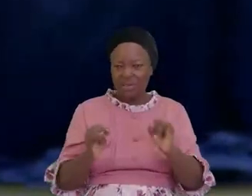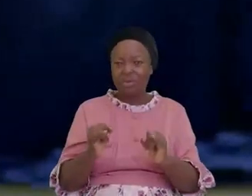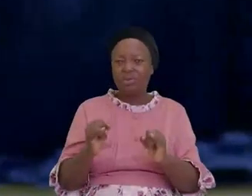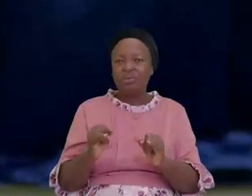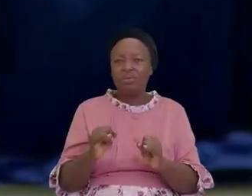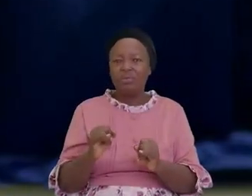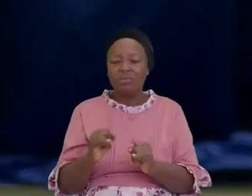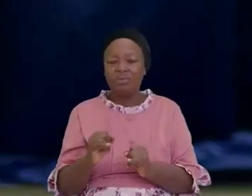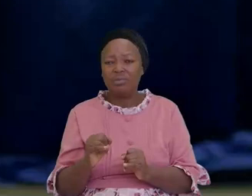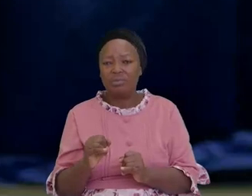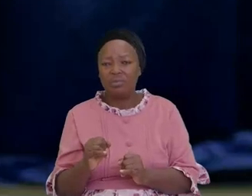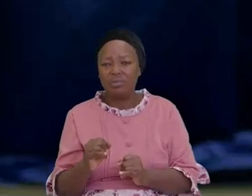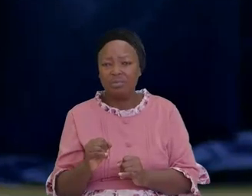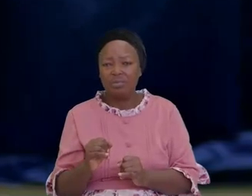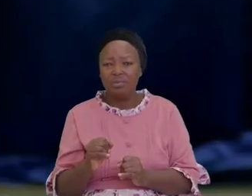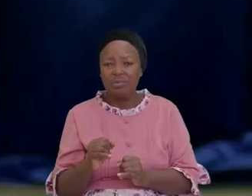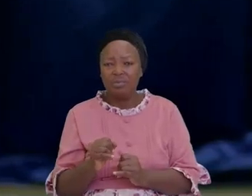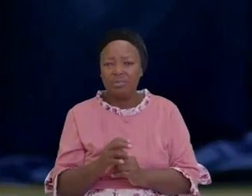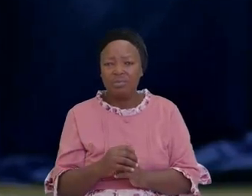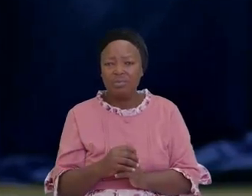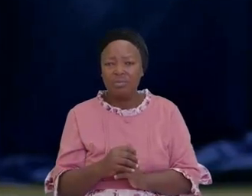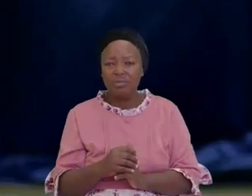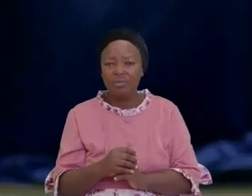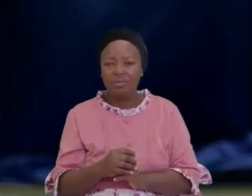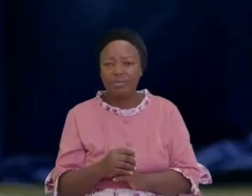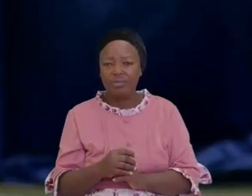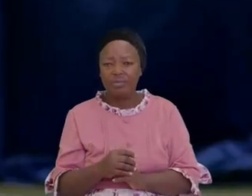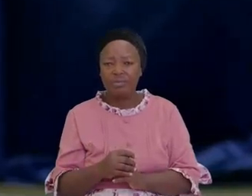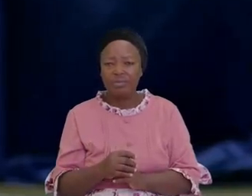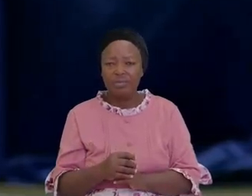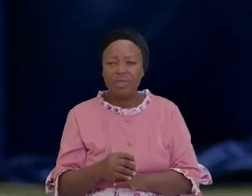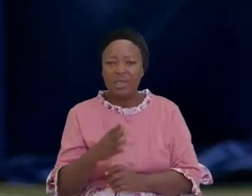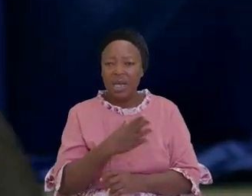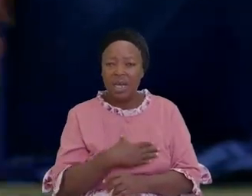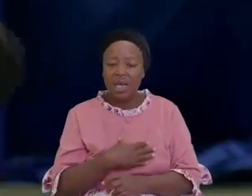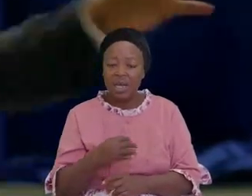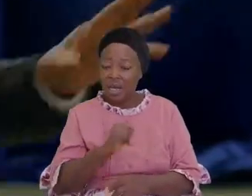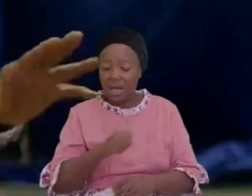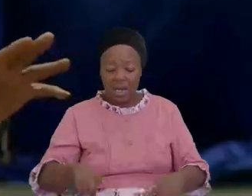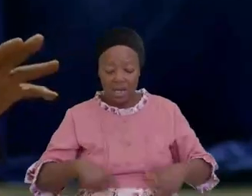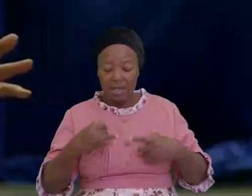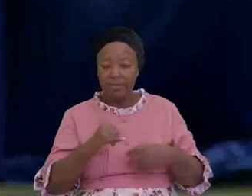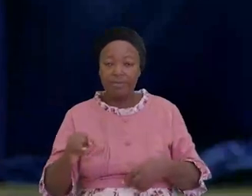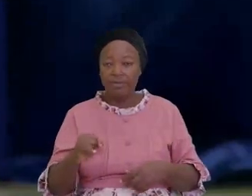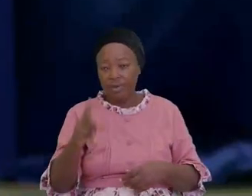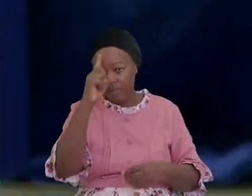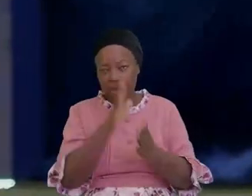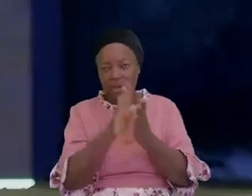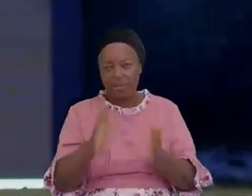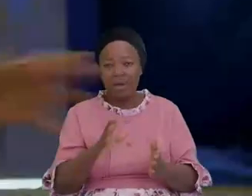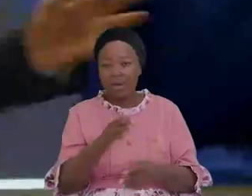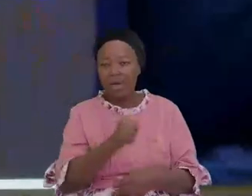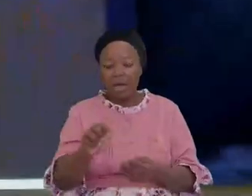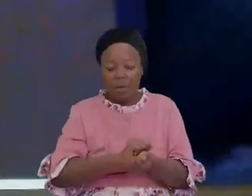qui ne peut pas voir, qui ne peut pas parler. Des saints en statue. Et on dit que c'est un saint. Des saints